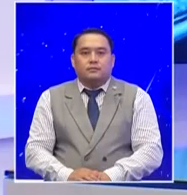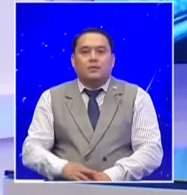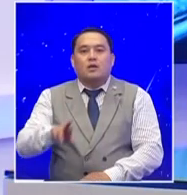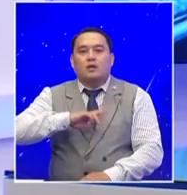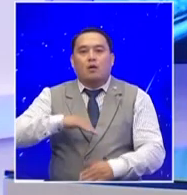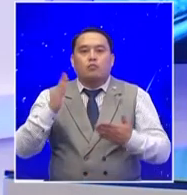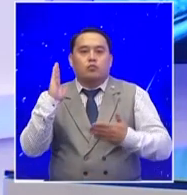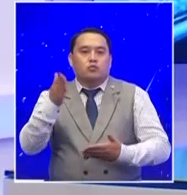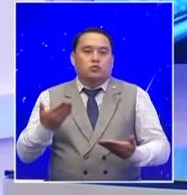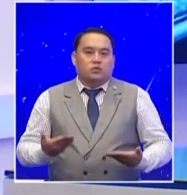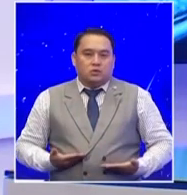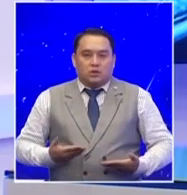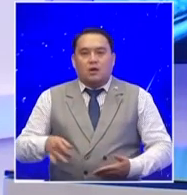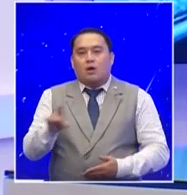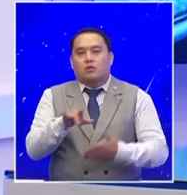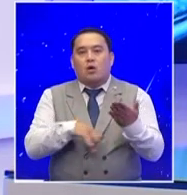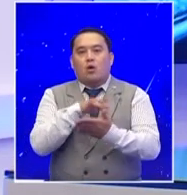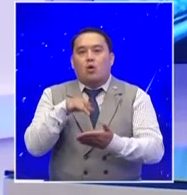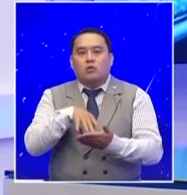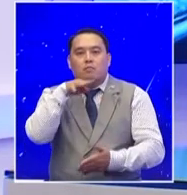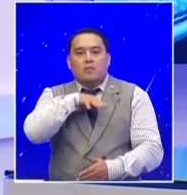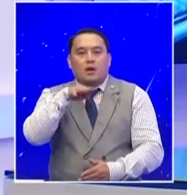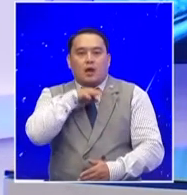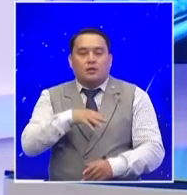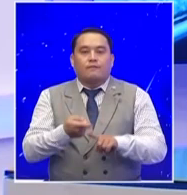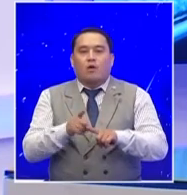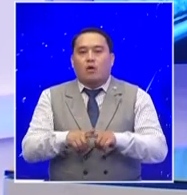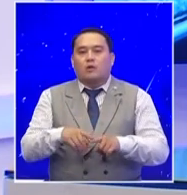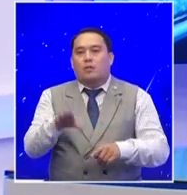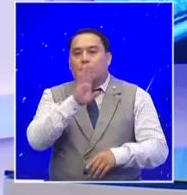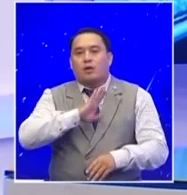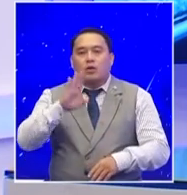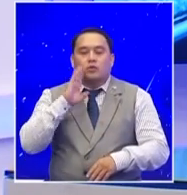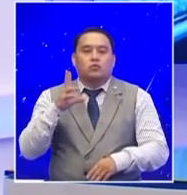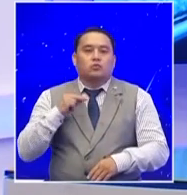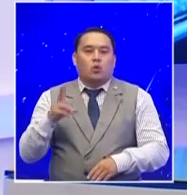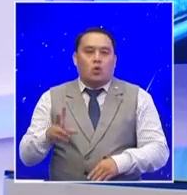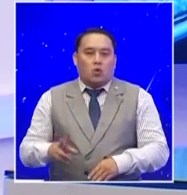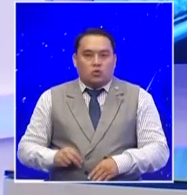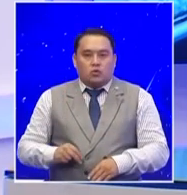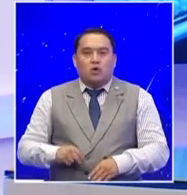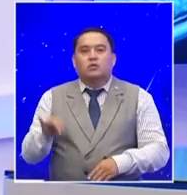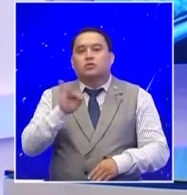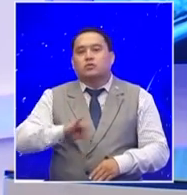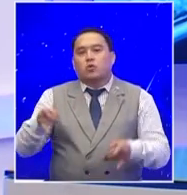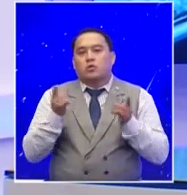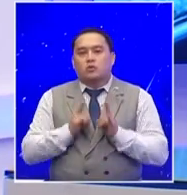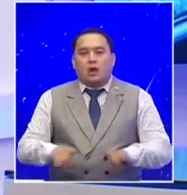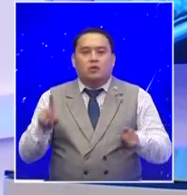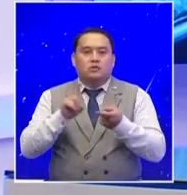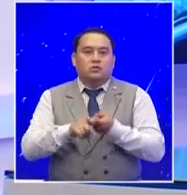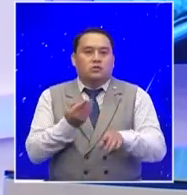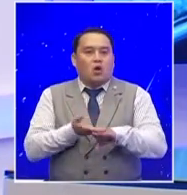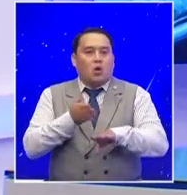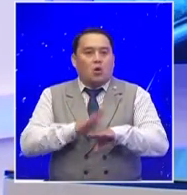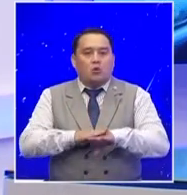Я буду жить. Жительница города Текели Бикеш Мукатай стала матерью долгожданной дочки. Но история рождения малышки связана с